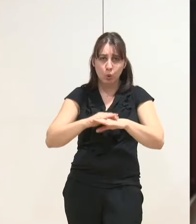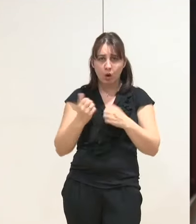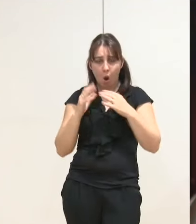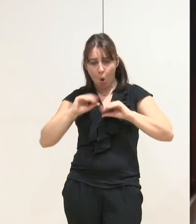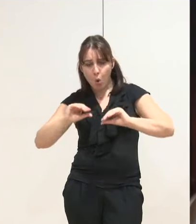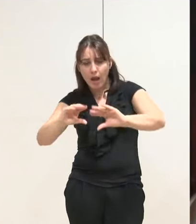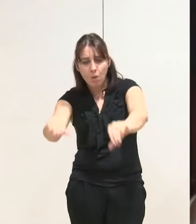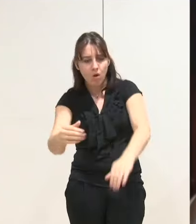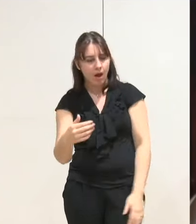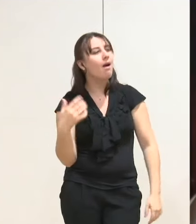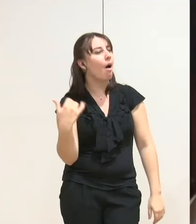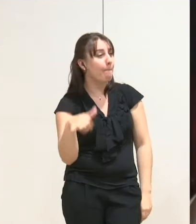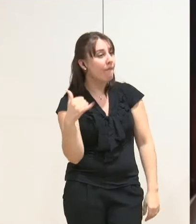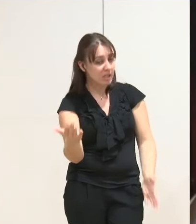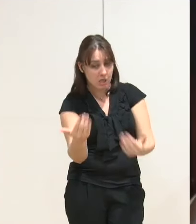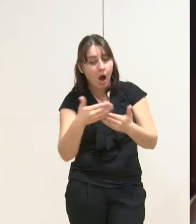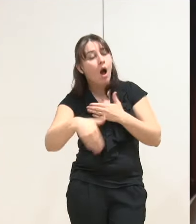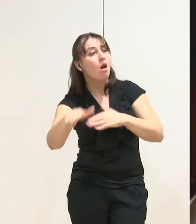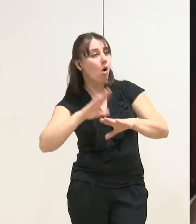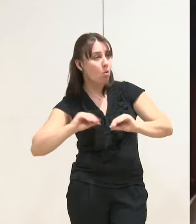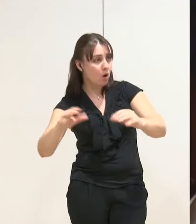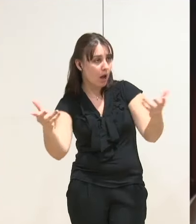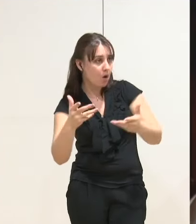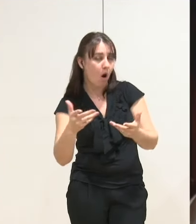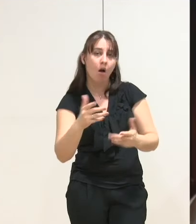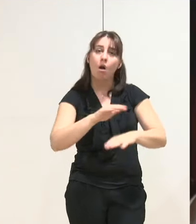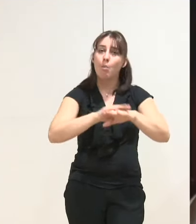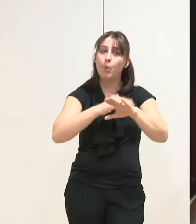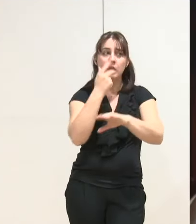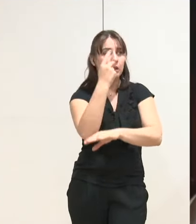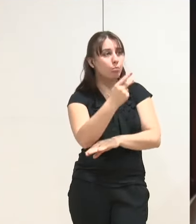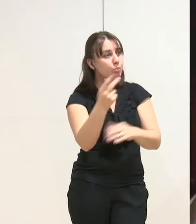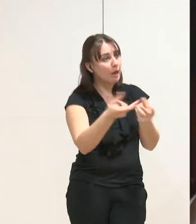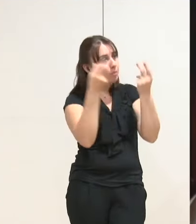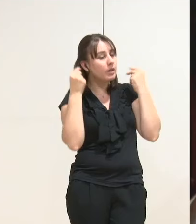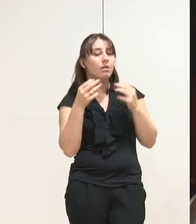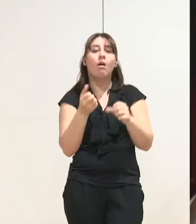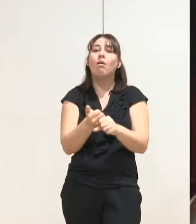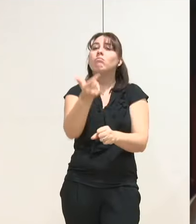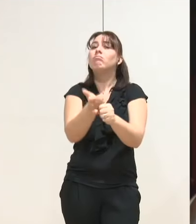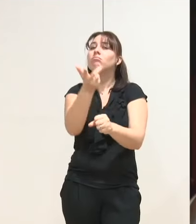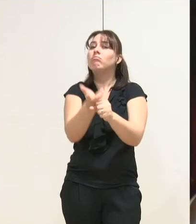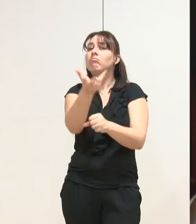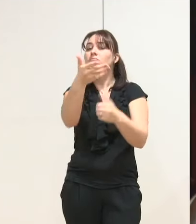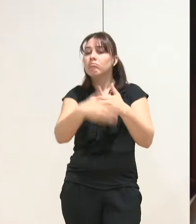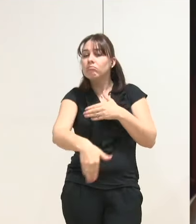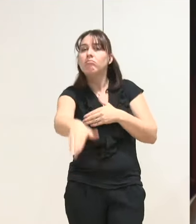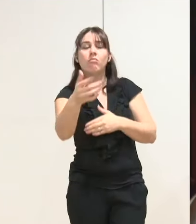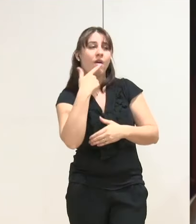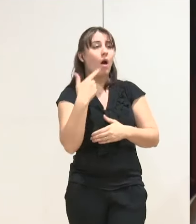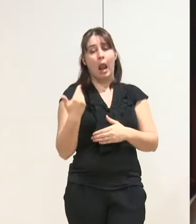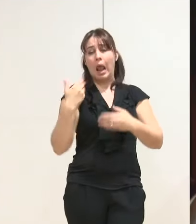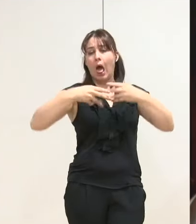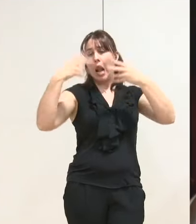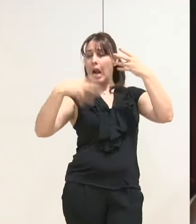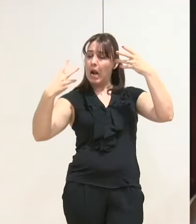attente de les voir de les comprendre sur vos orientations politiques et nous ferons en effet le bilan dans quelques années de la longue litanie que vous venez de